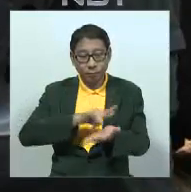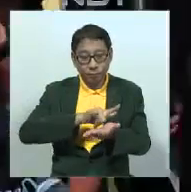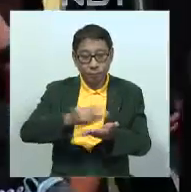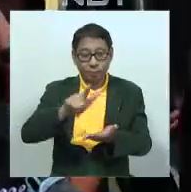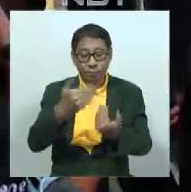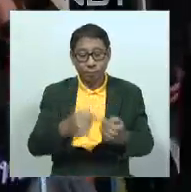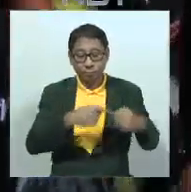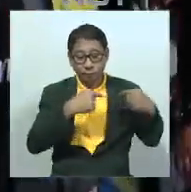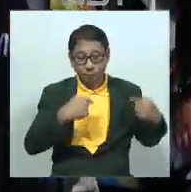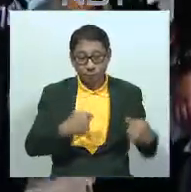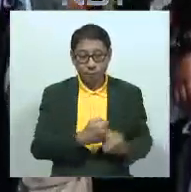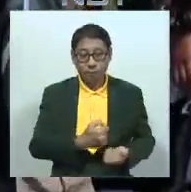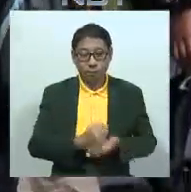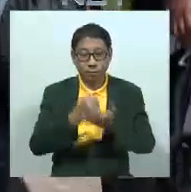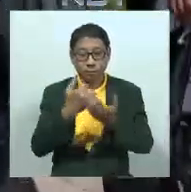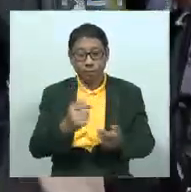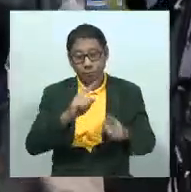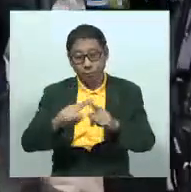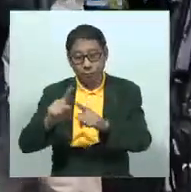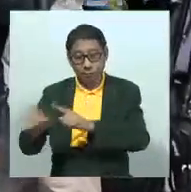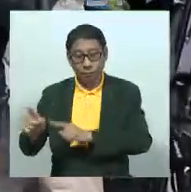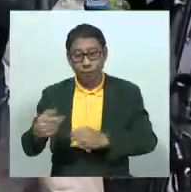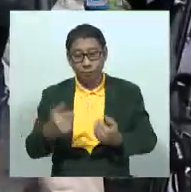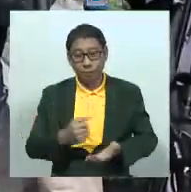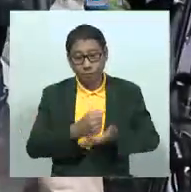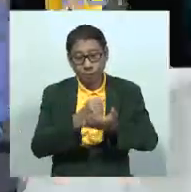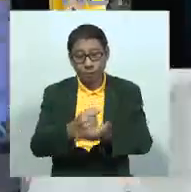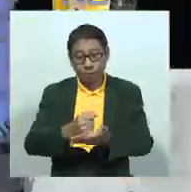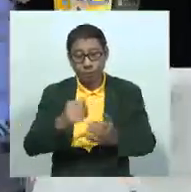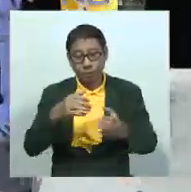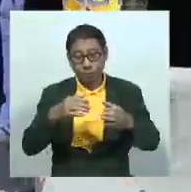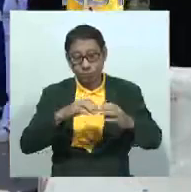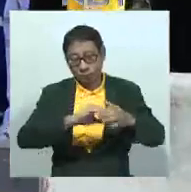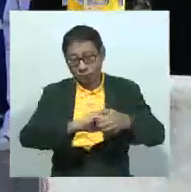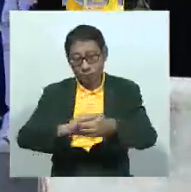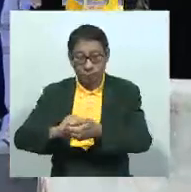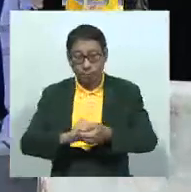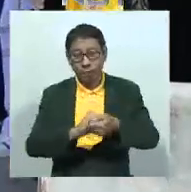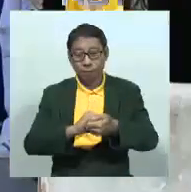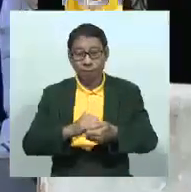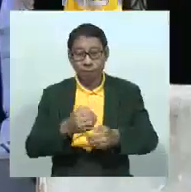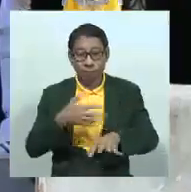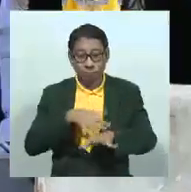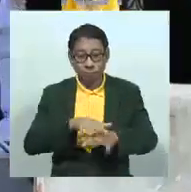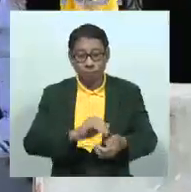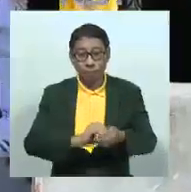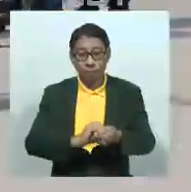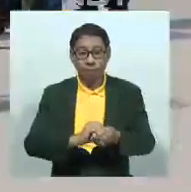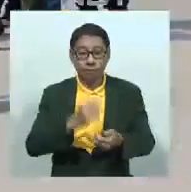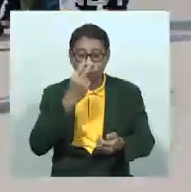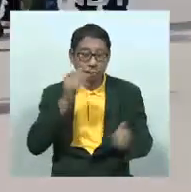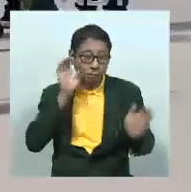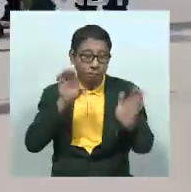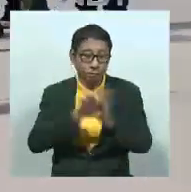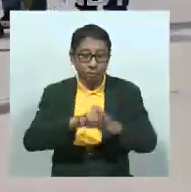สา904วปร.จิตอาสาภาคประชาชนภาคเอกชนมูลนิธิและประชาชนเข้าร่วมเพื่อเห็นภาพของการบ